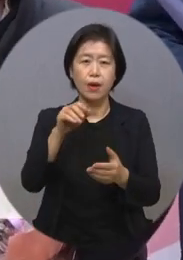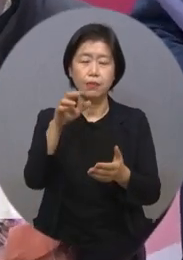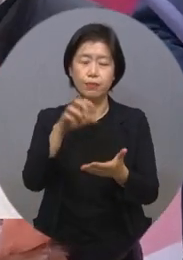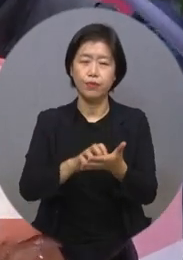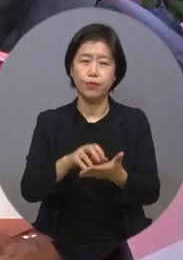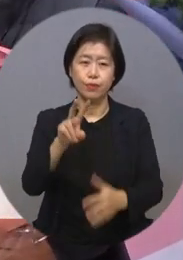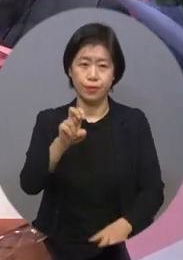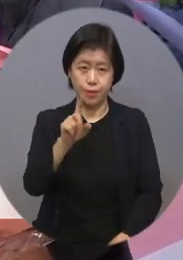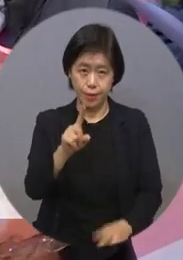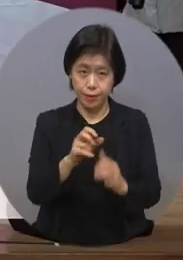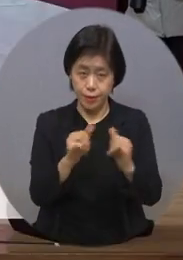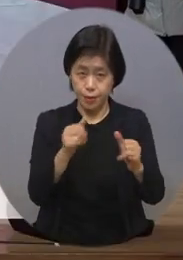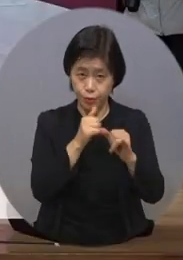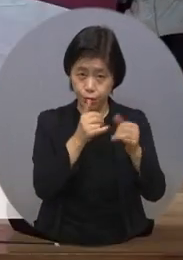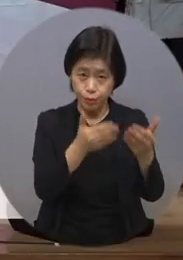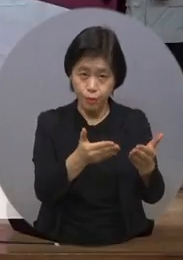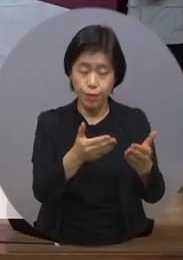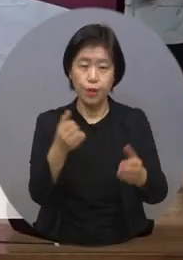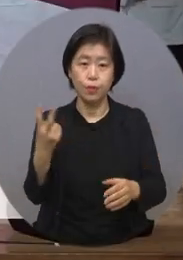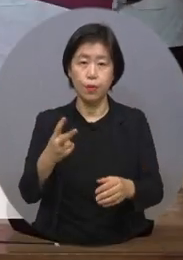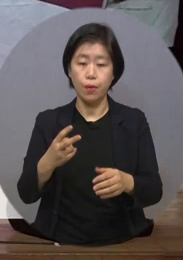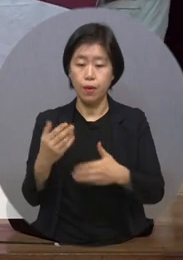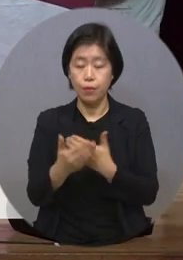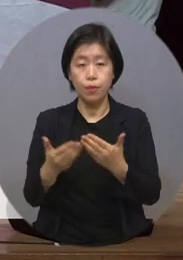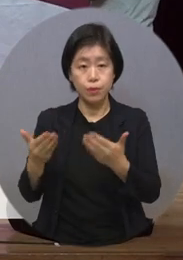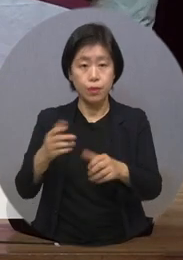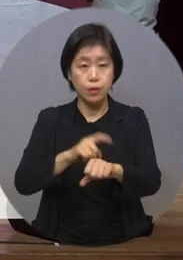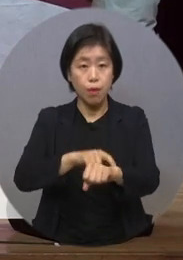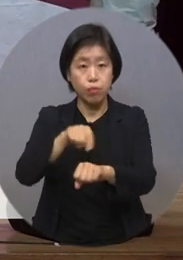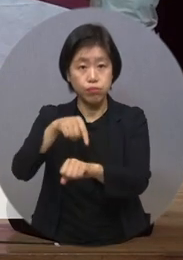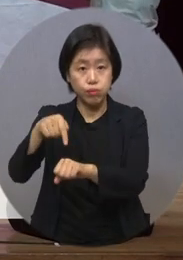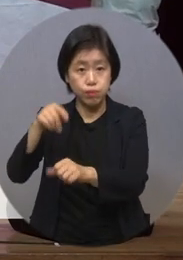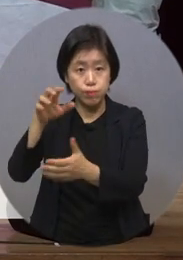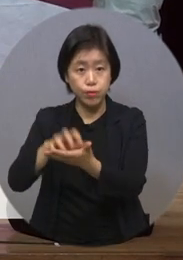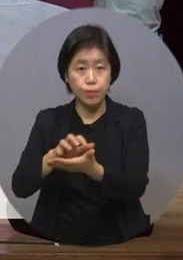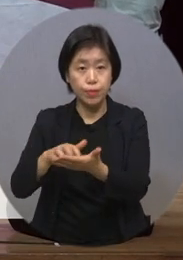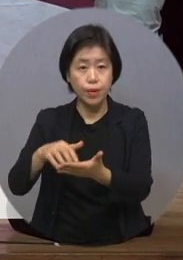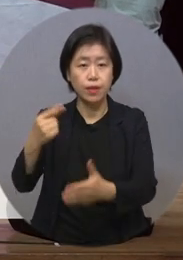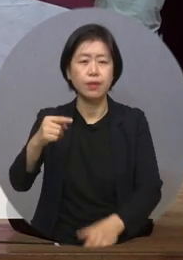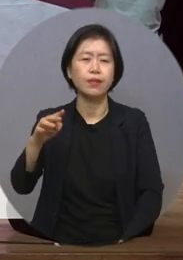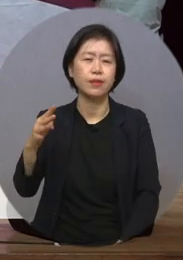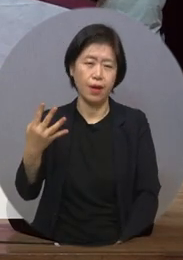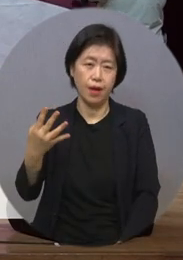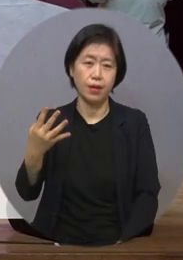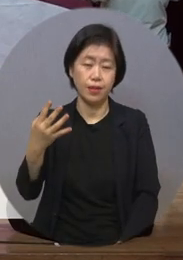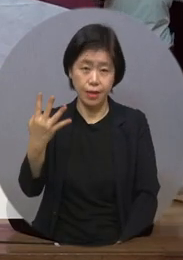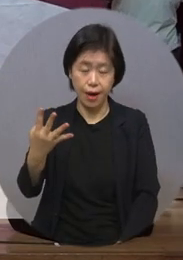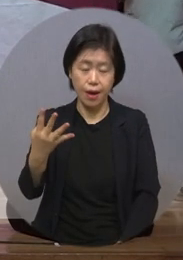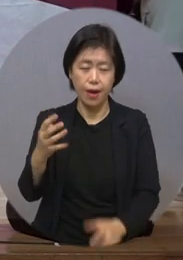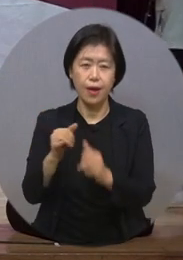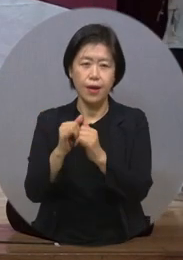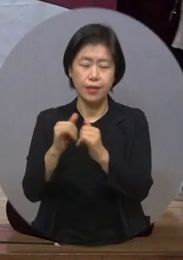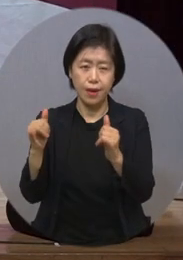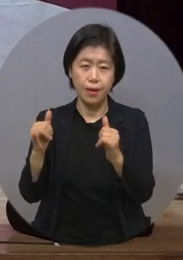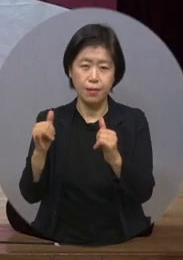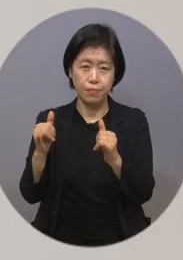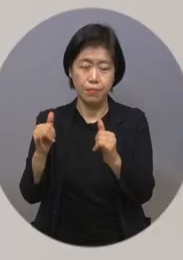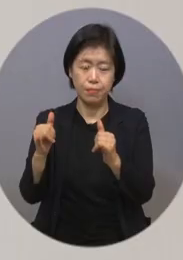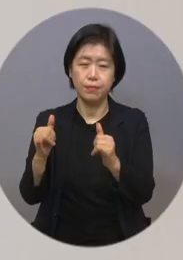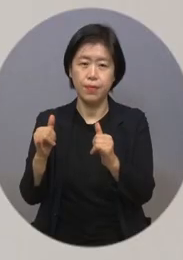표창장을 수여받고 총 자원봉사 시간이 1,004시간 이상인 천사봉사자 25명이 시상을